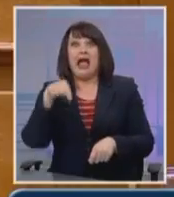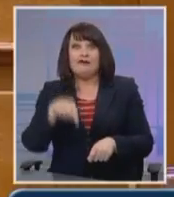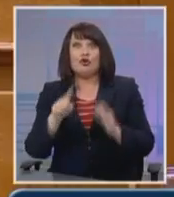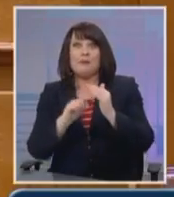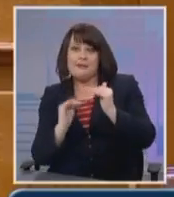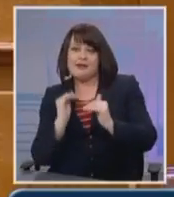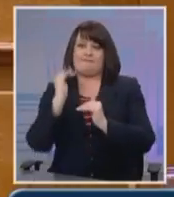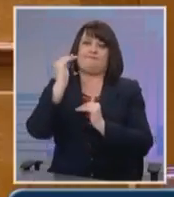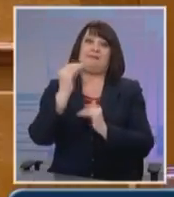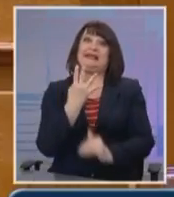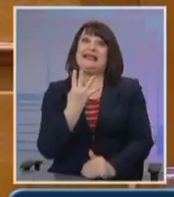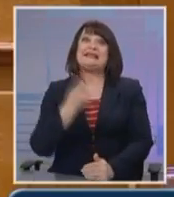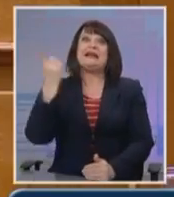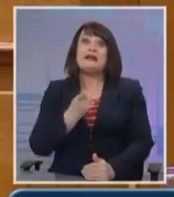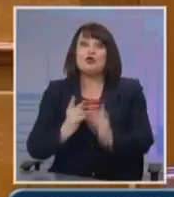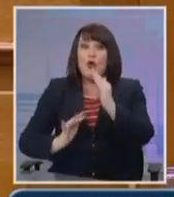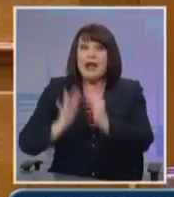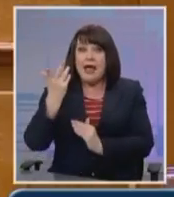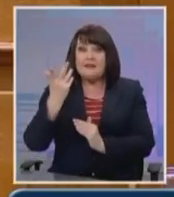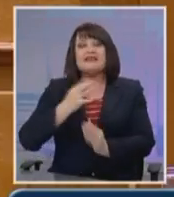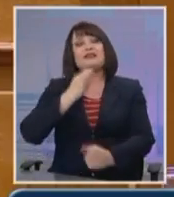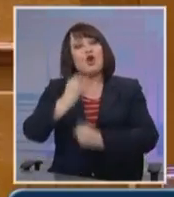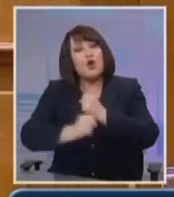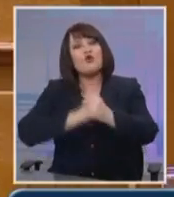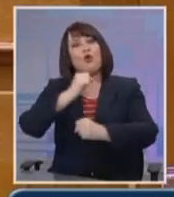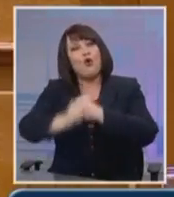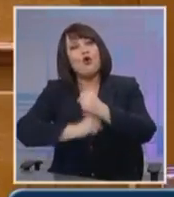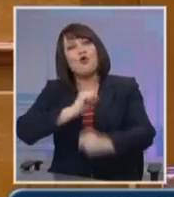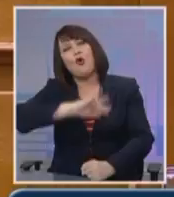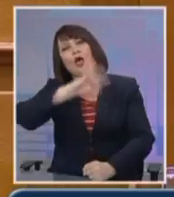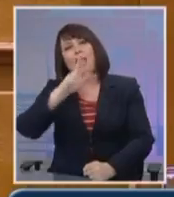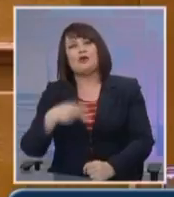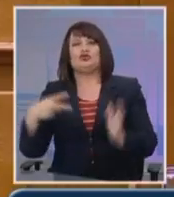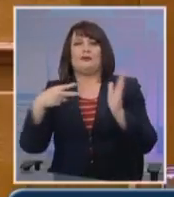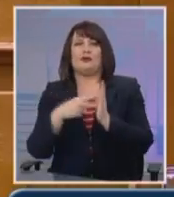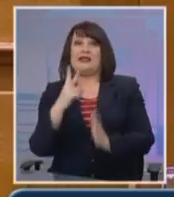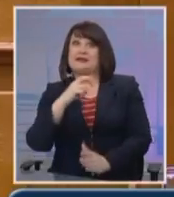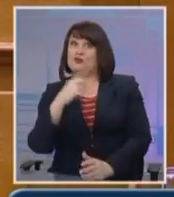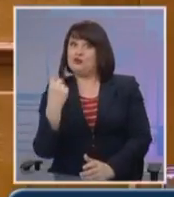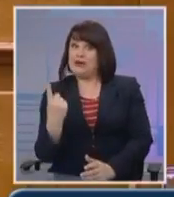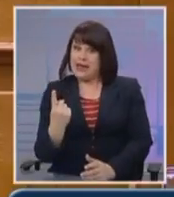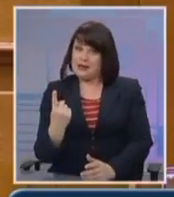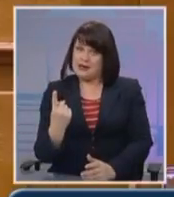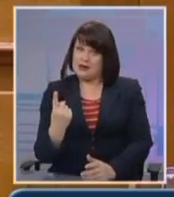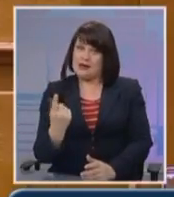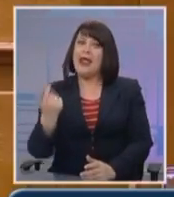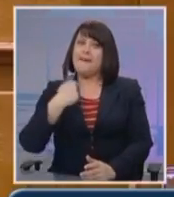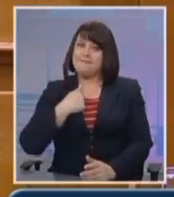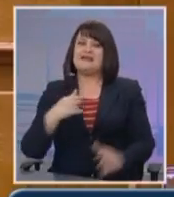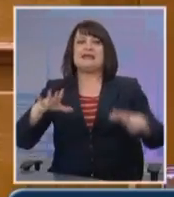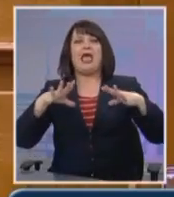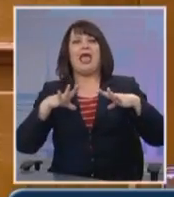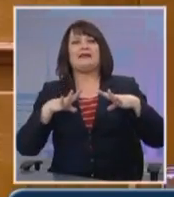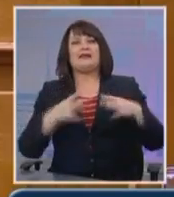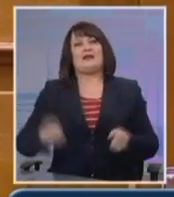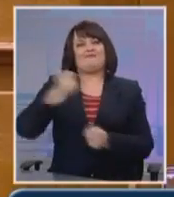πύχης, 4% ανάπτυξη κάθε χρόνο μέχρι τουλάχιστον το 2021, και αυτό θα είμαστε εμείς έτοιμοι να υλοποιήσουμε